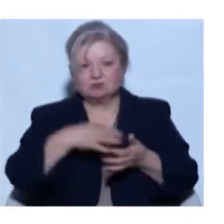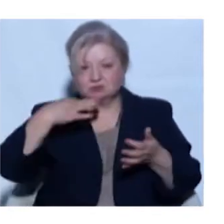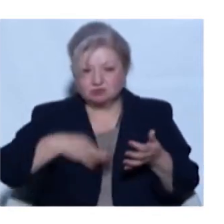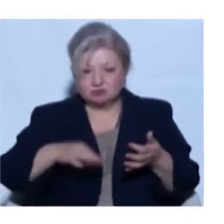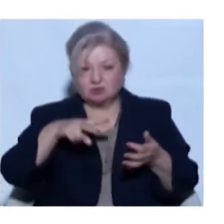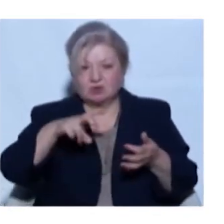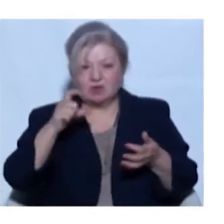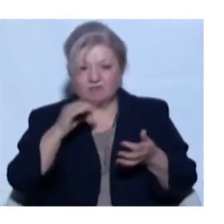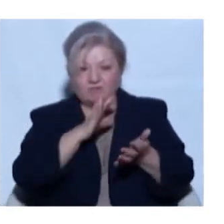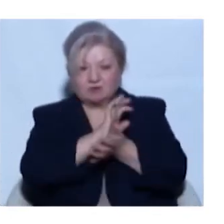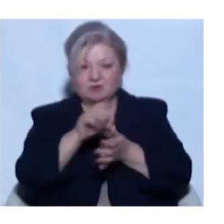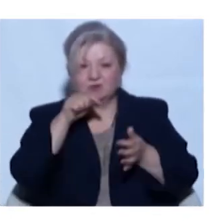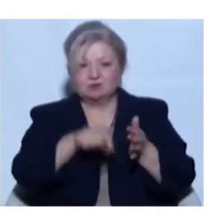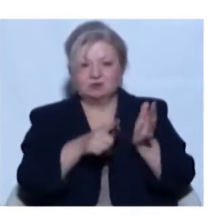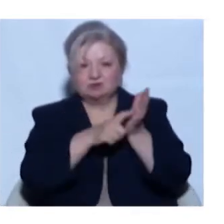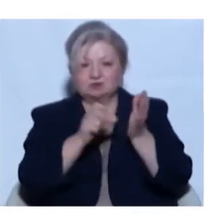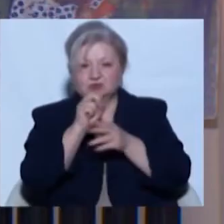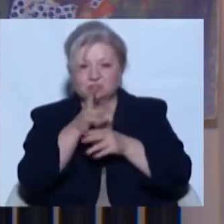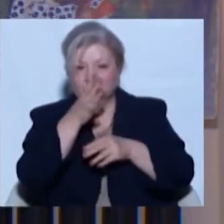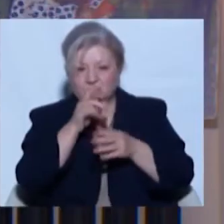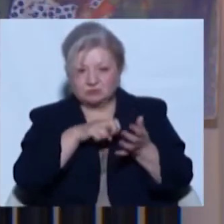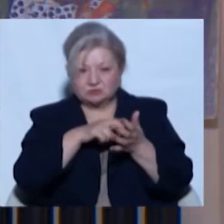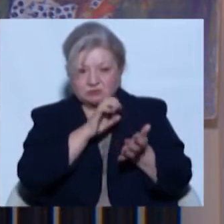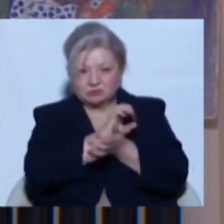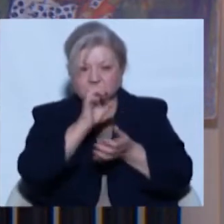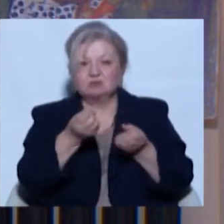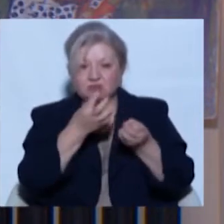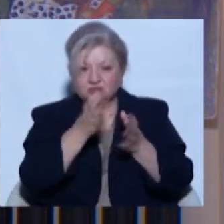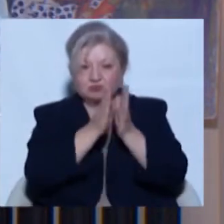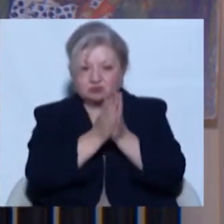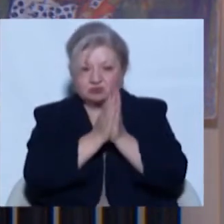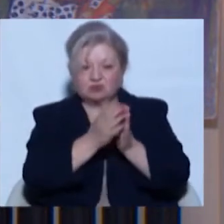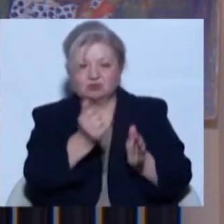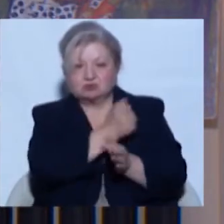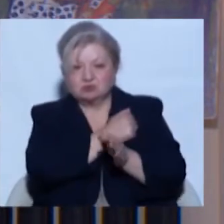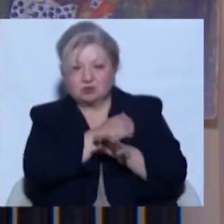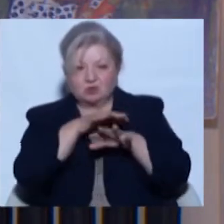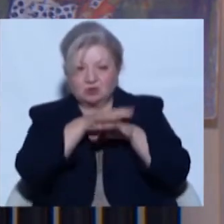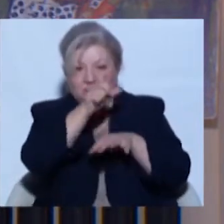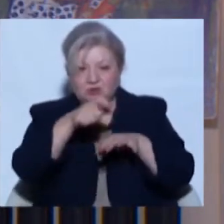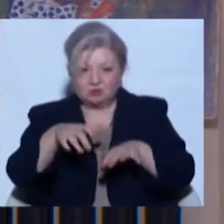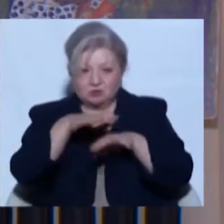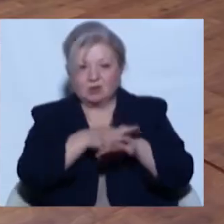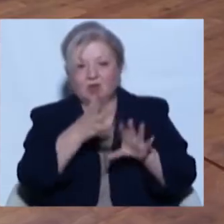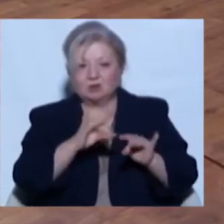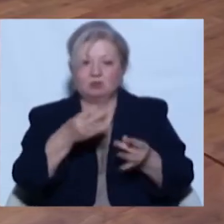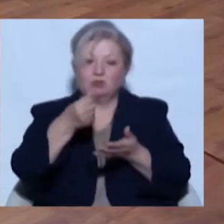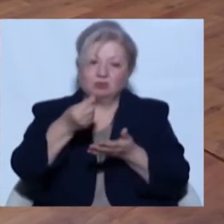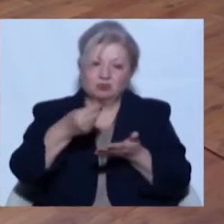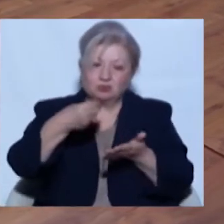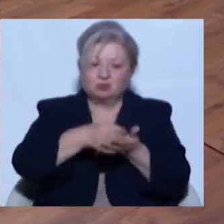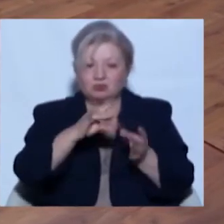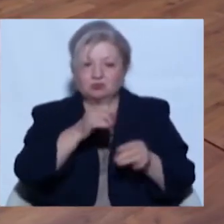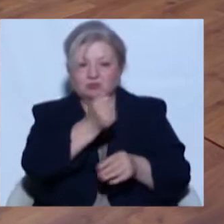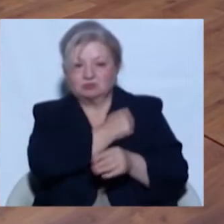შვილს ლევანს 1772 წელს და კვლავ ითხოვს რას ჯარს ან თანხებს ჯარდასაქირებლად რათა